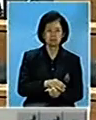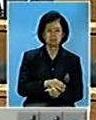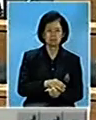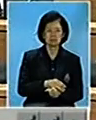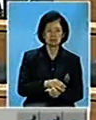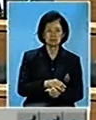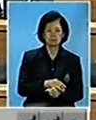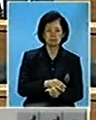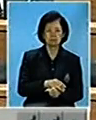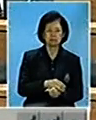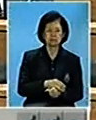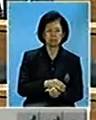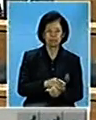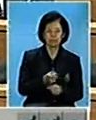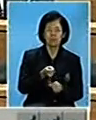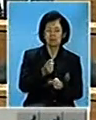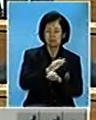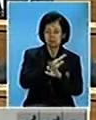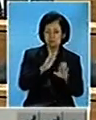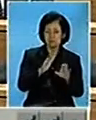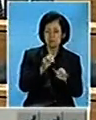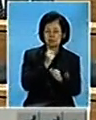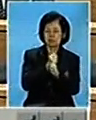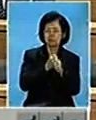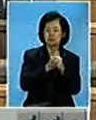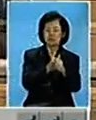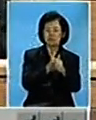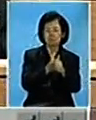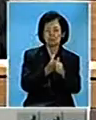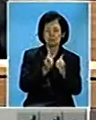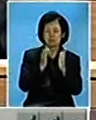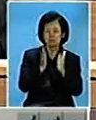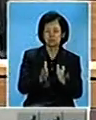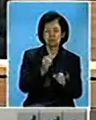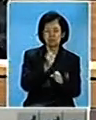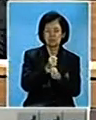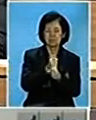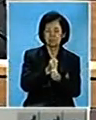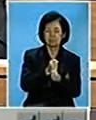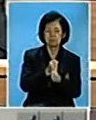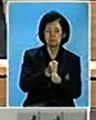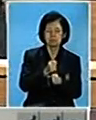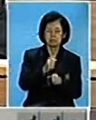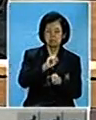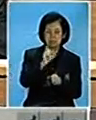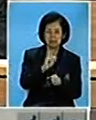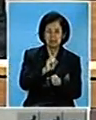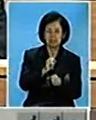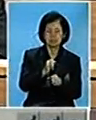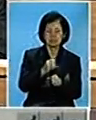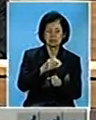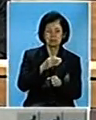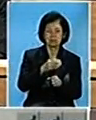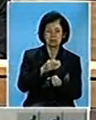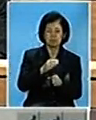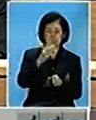นๆอีกครั้งหนึ่งจงอย่าคล้อยตามบรรดาผู้ก่อความอธรรมทั้งหลายเพราะมิ